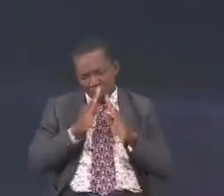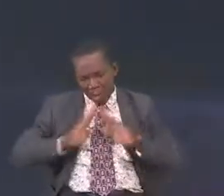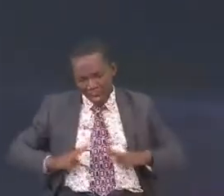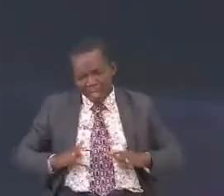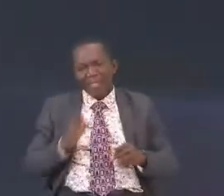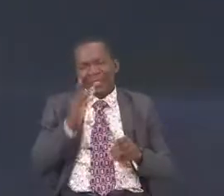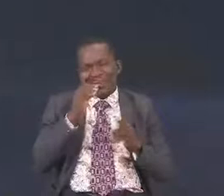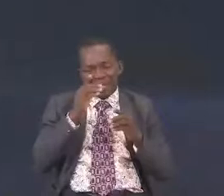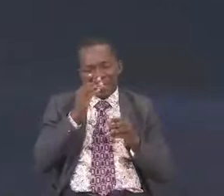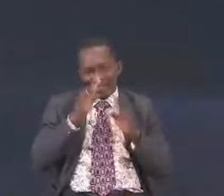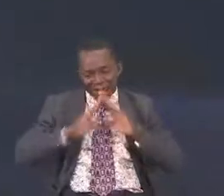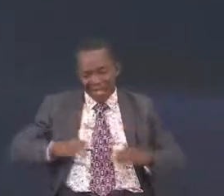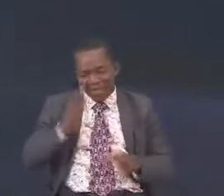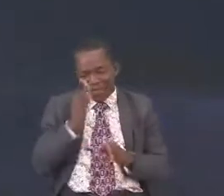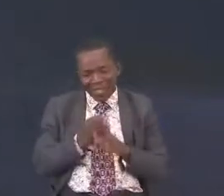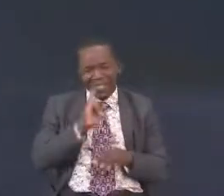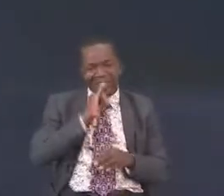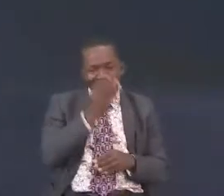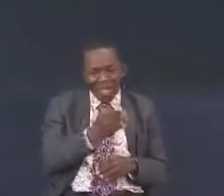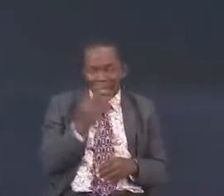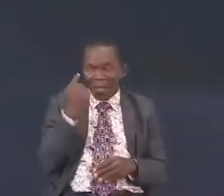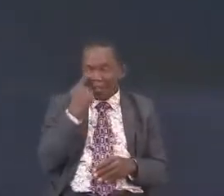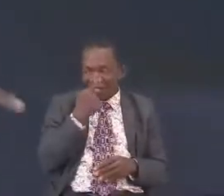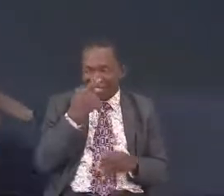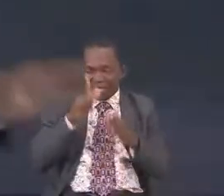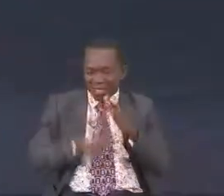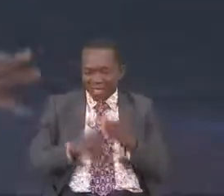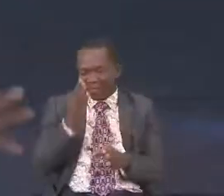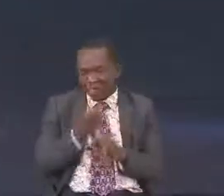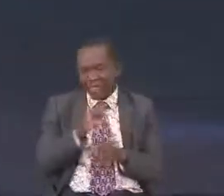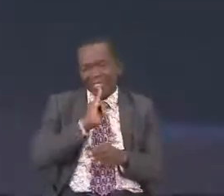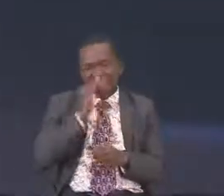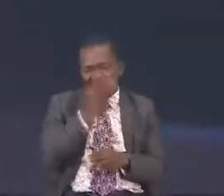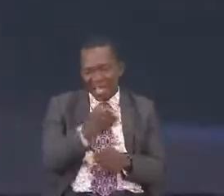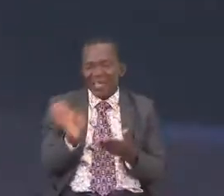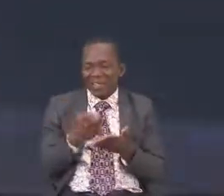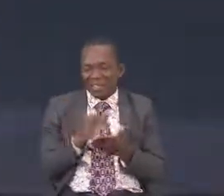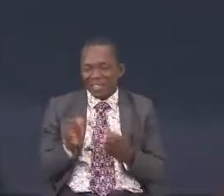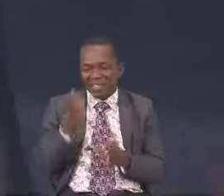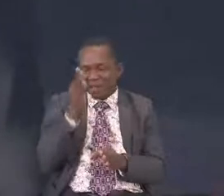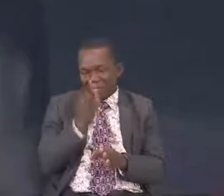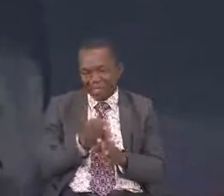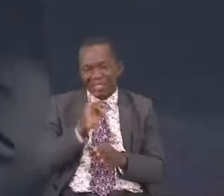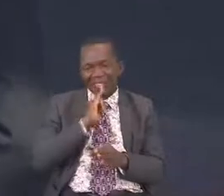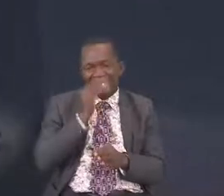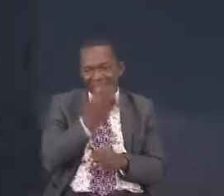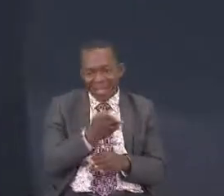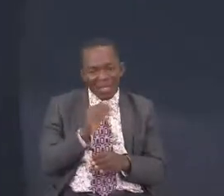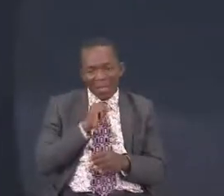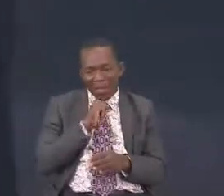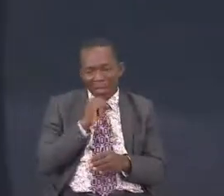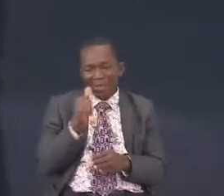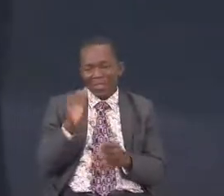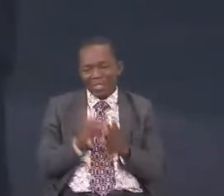la foi silencieuse, il y a une foi sans, on l'a vu, et il y a aussi la foi qui chante. Tu n'es pas du genre qui pleure, qui